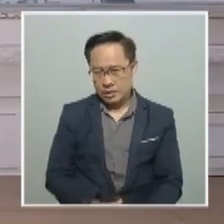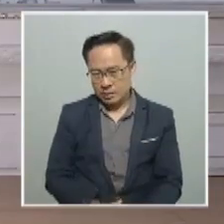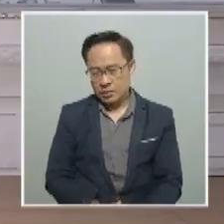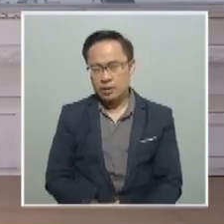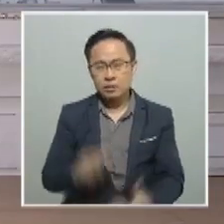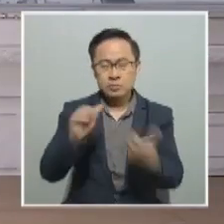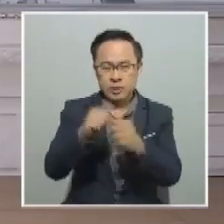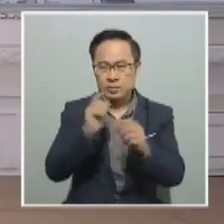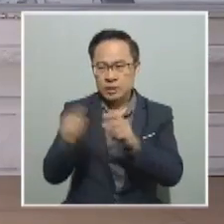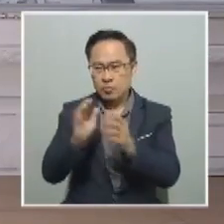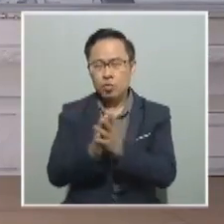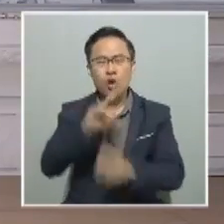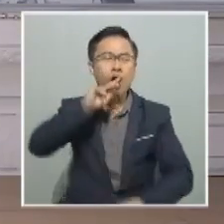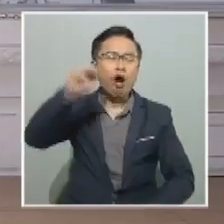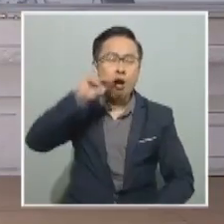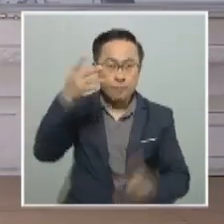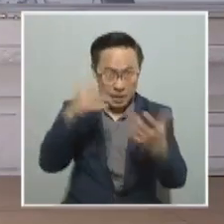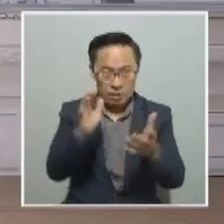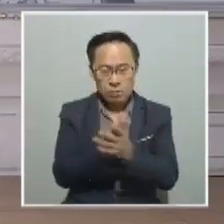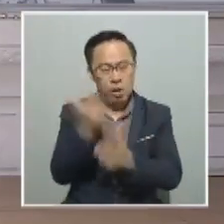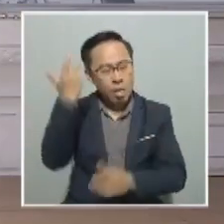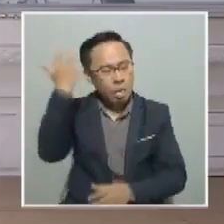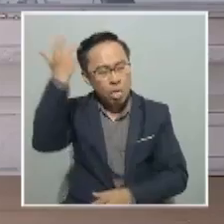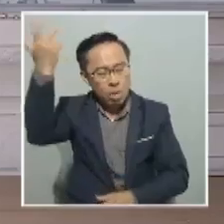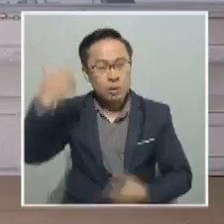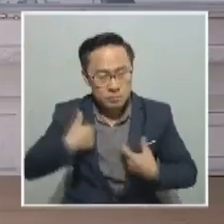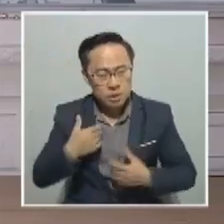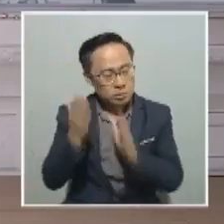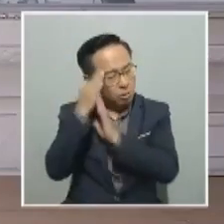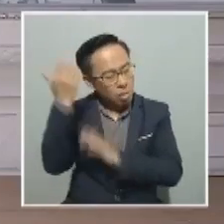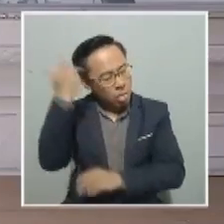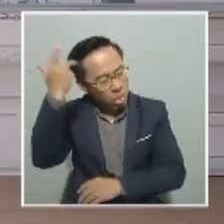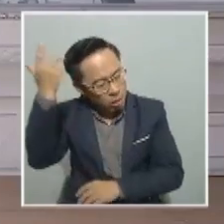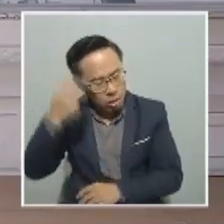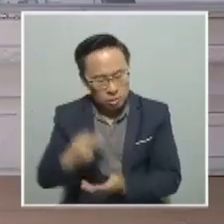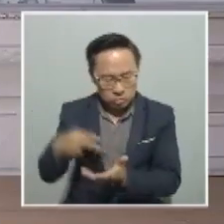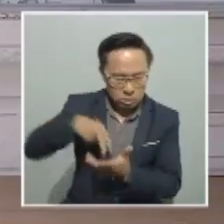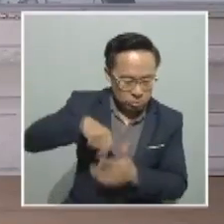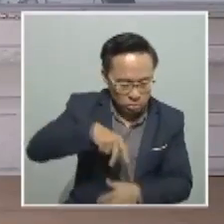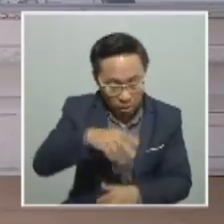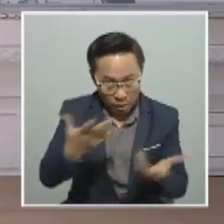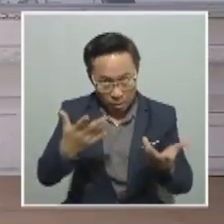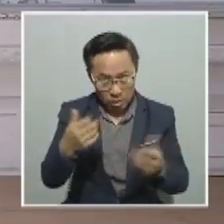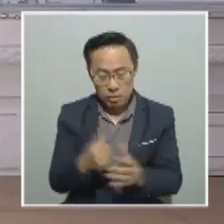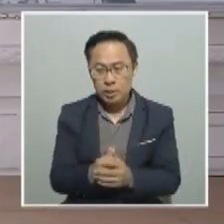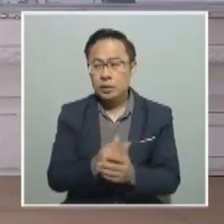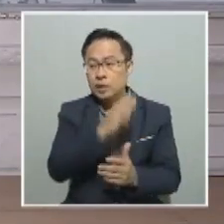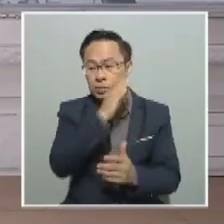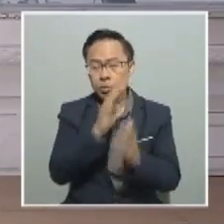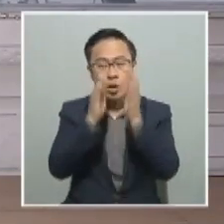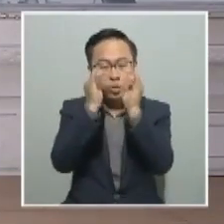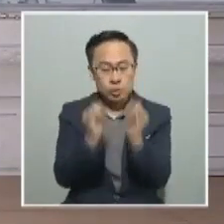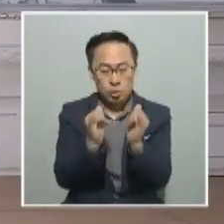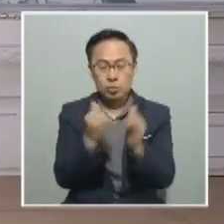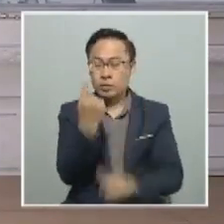ไมถึงฉี่บ่อย คือนอนคนเดียวมีปัญหาเพราะเราหลับไปก็ไม่มีใครรู้เรื่องของเรานะคร ับ แต่ถ้าเราตื่นมากลางดึกอ่านนี่เริ่มมีปัญหาแล ้ วแต่ถ้านอนกับคนอื่นแล้วคนอื่นทำให้เรารำค